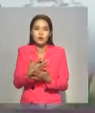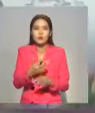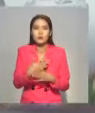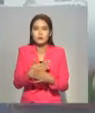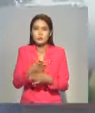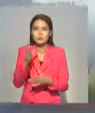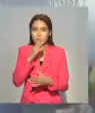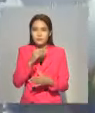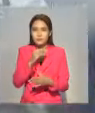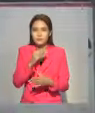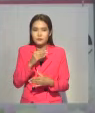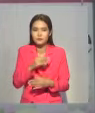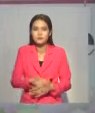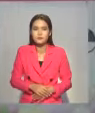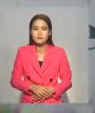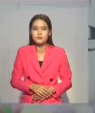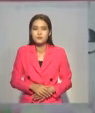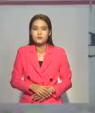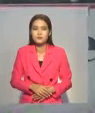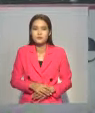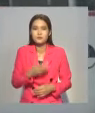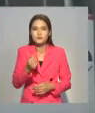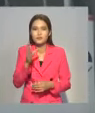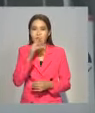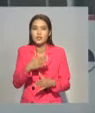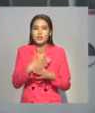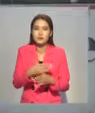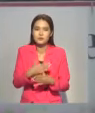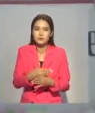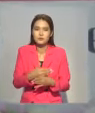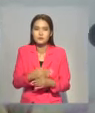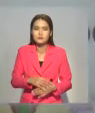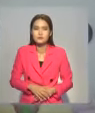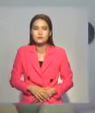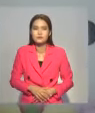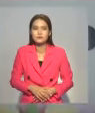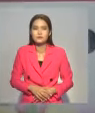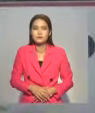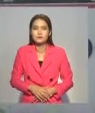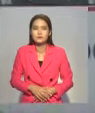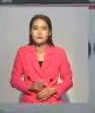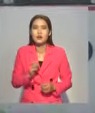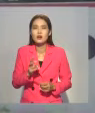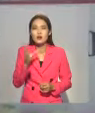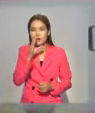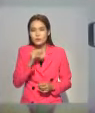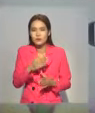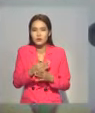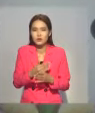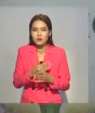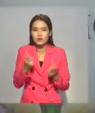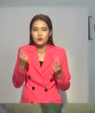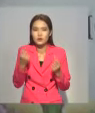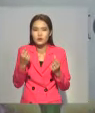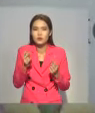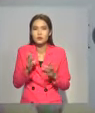Нет, ничего. Іздесуге көмектесіп бересіз бе? Ал қалай ол көмектесемін? Қайда